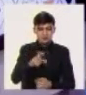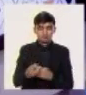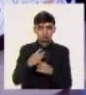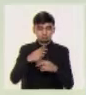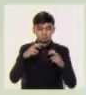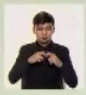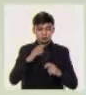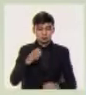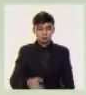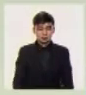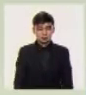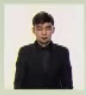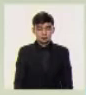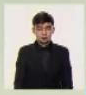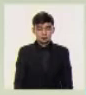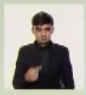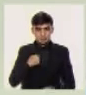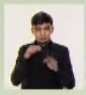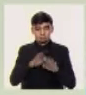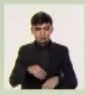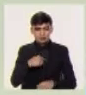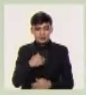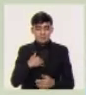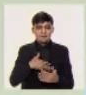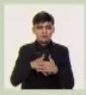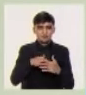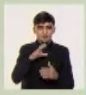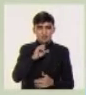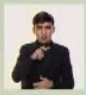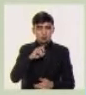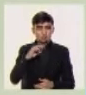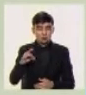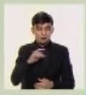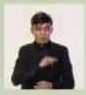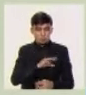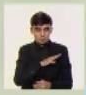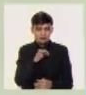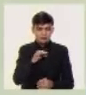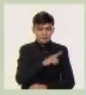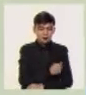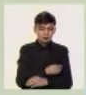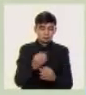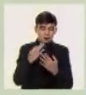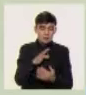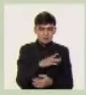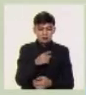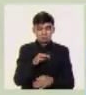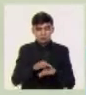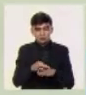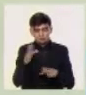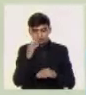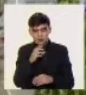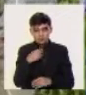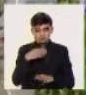человек. Я решил стать волонтером. Медики очень откровенны. Нам объяснили возможные побочные эффекты. Согласился